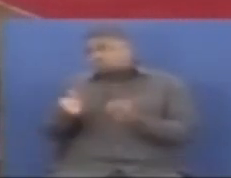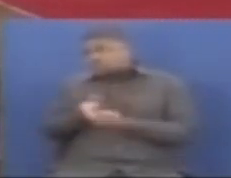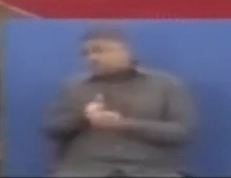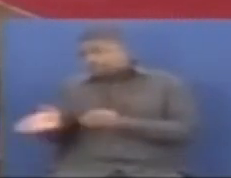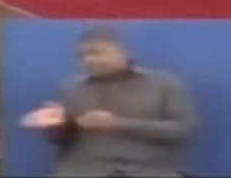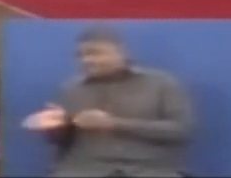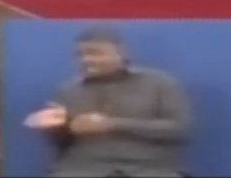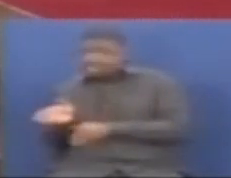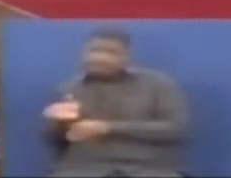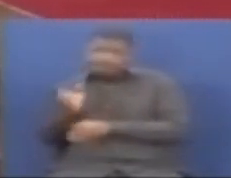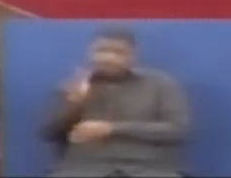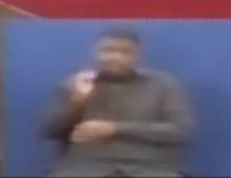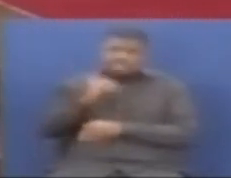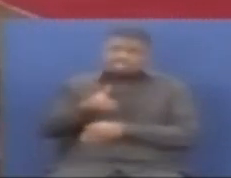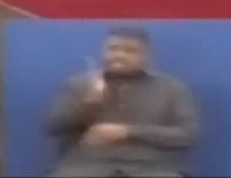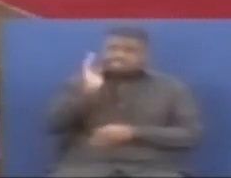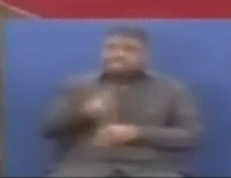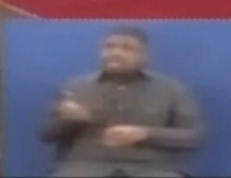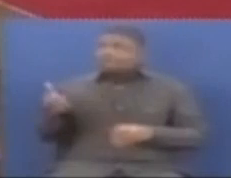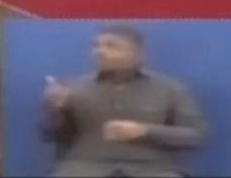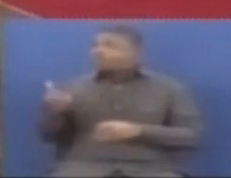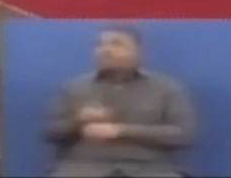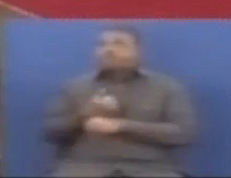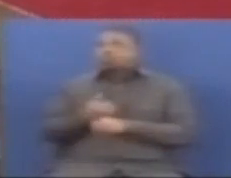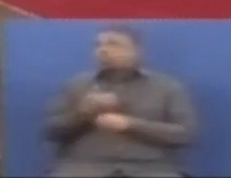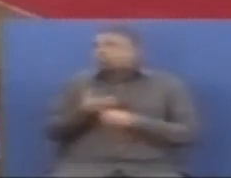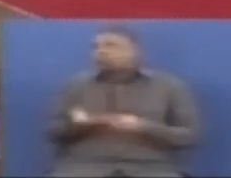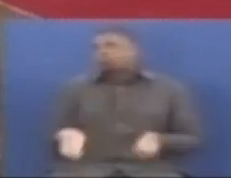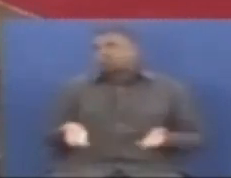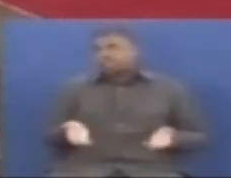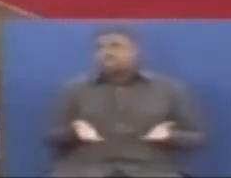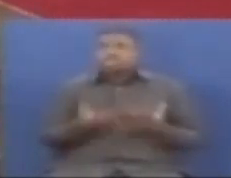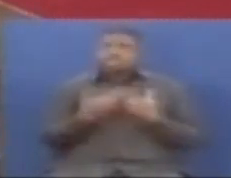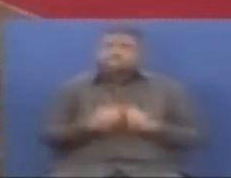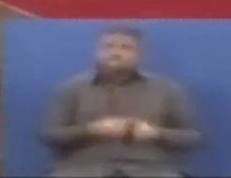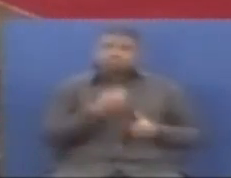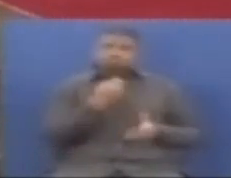Nakushukuru sana Mheshimiwa Naibu Spika. Na mimi